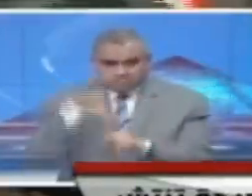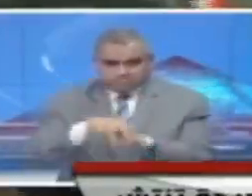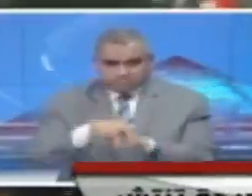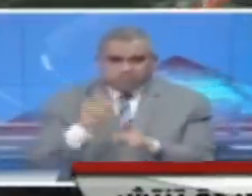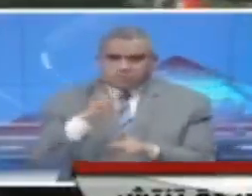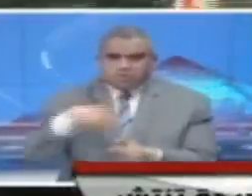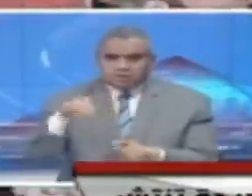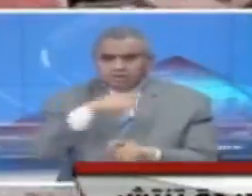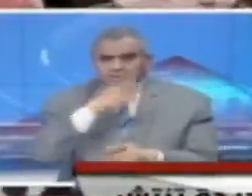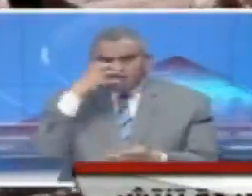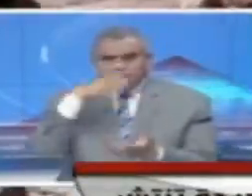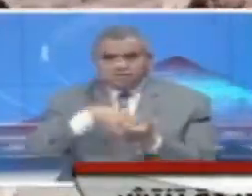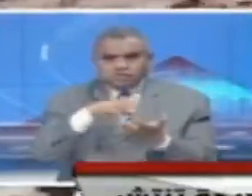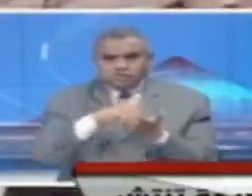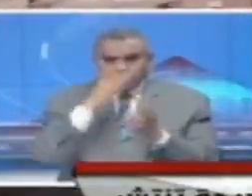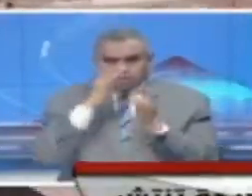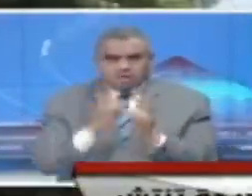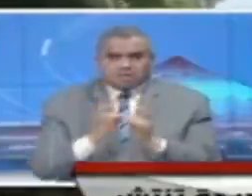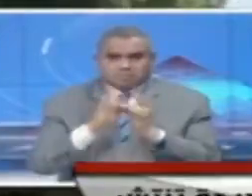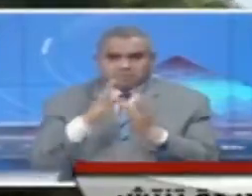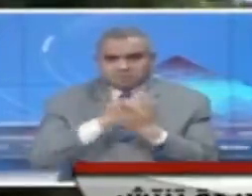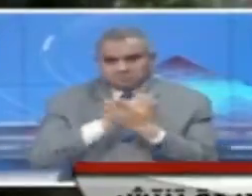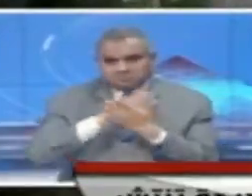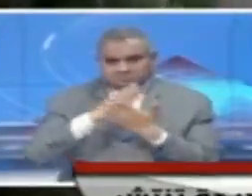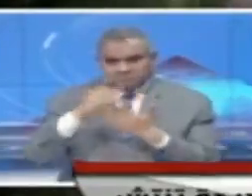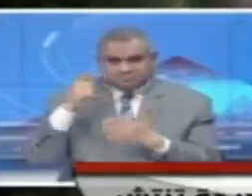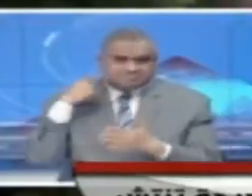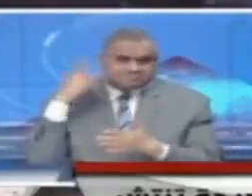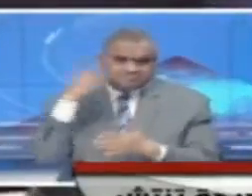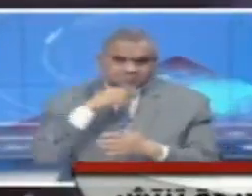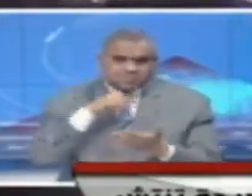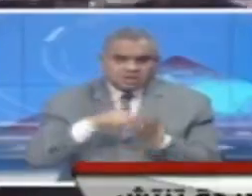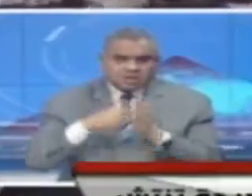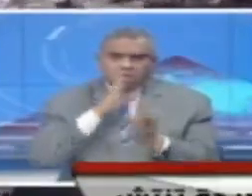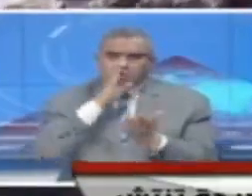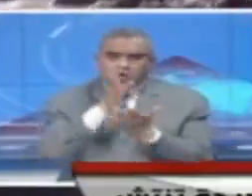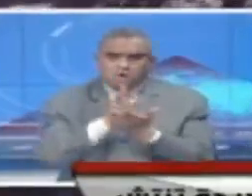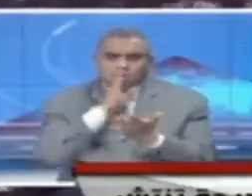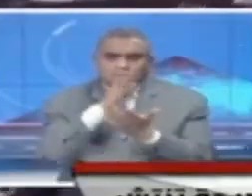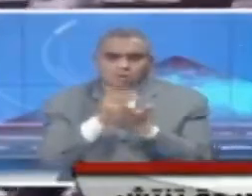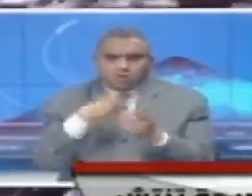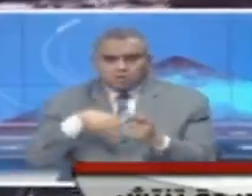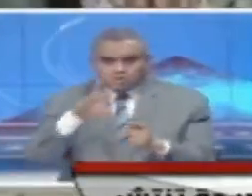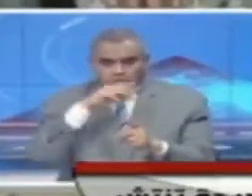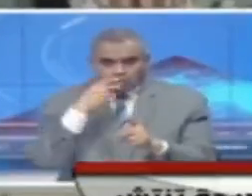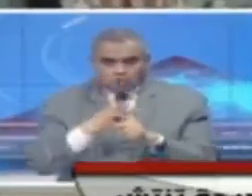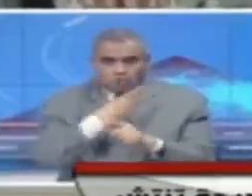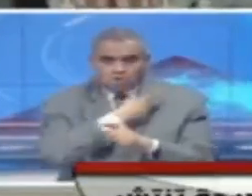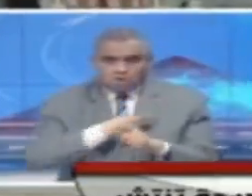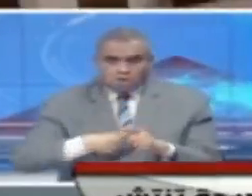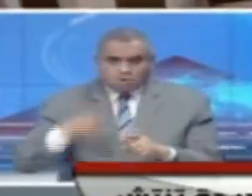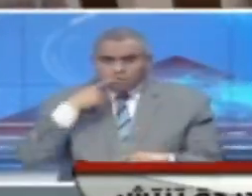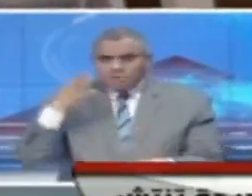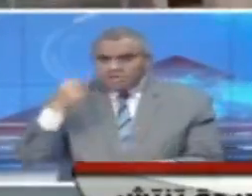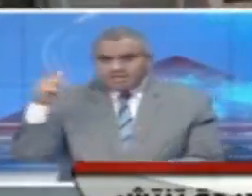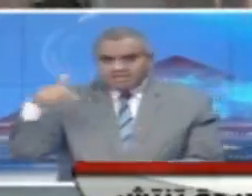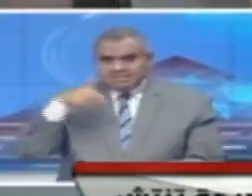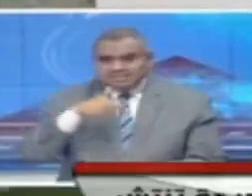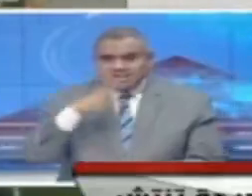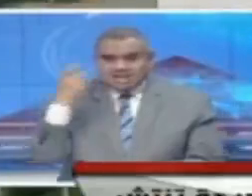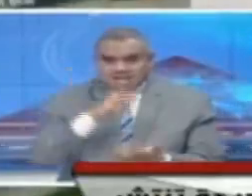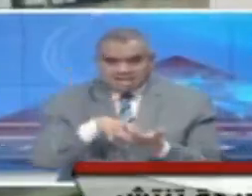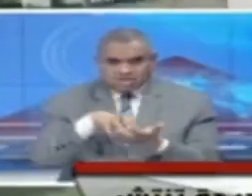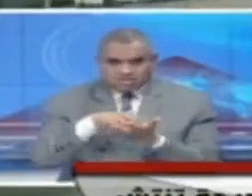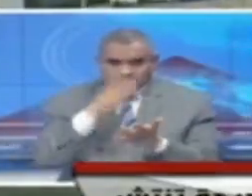المناطق العشوائية أهدرت الكرامة وضاعت الحقوق. أنظار حكومات ثورة يونيو اتجهت إلى سكان